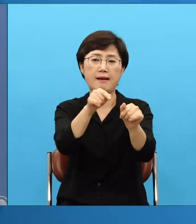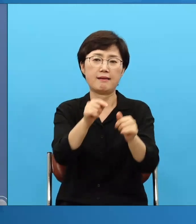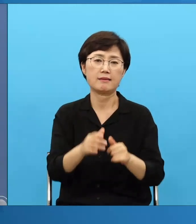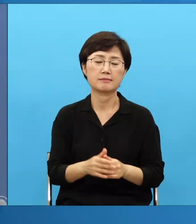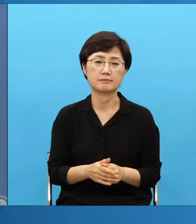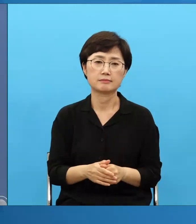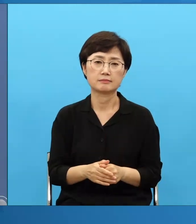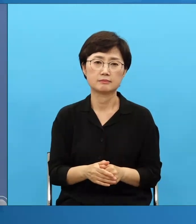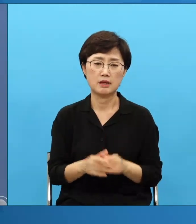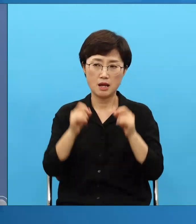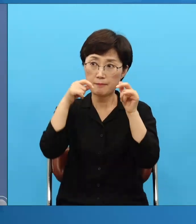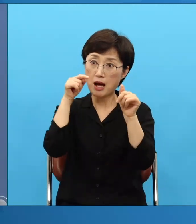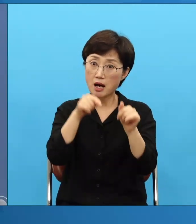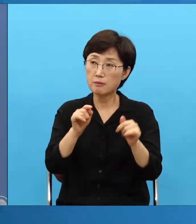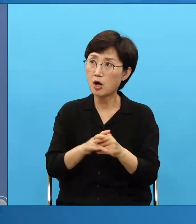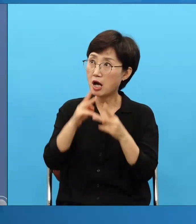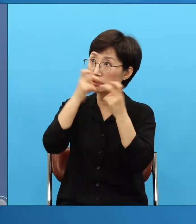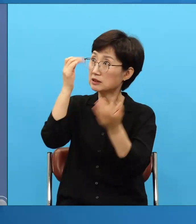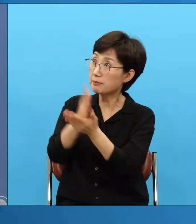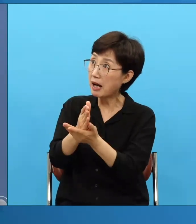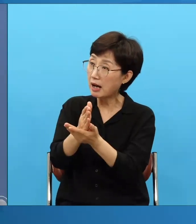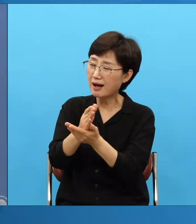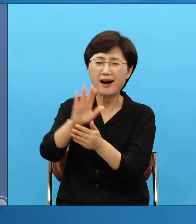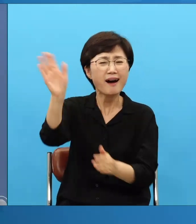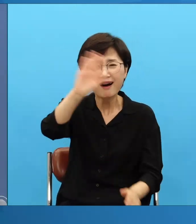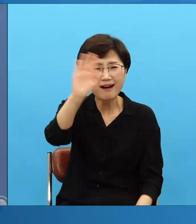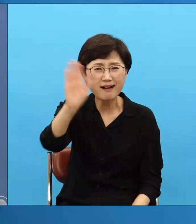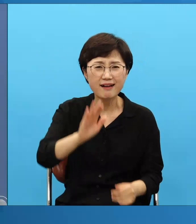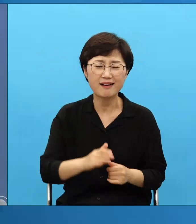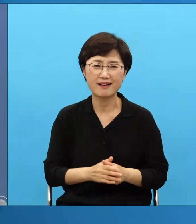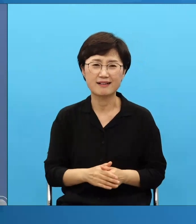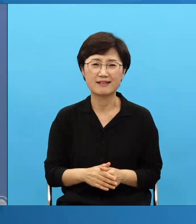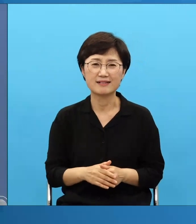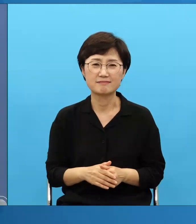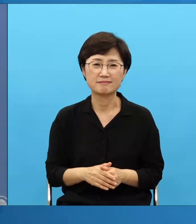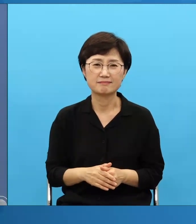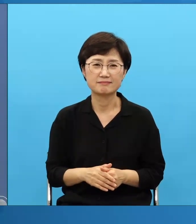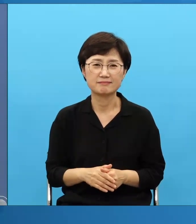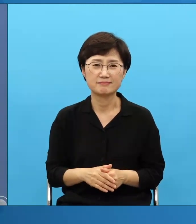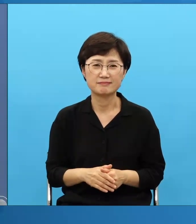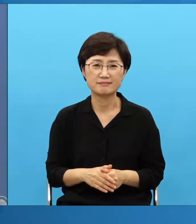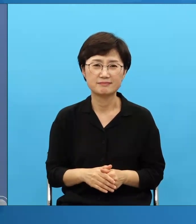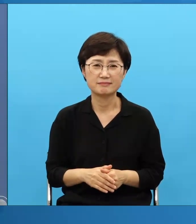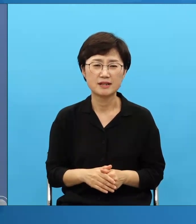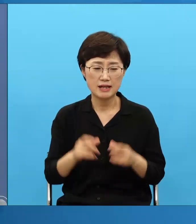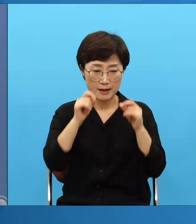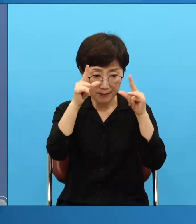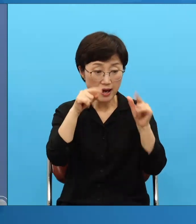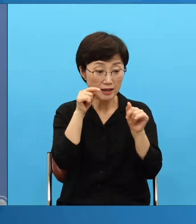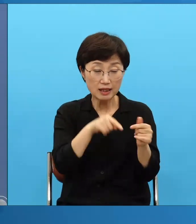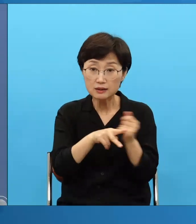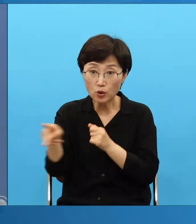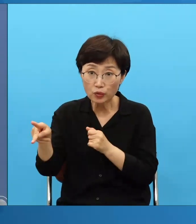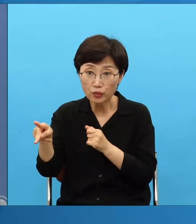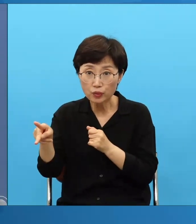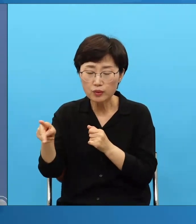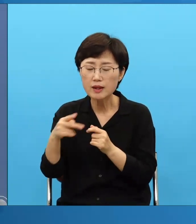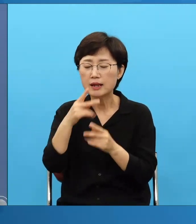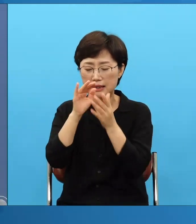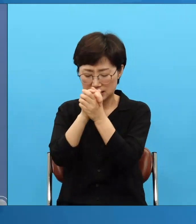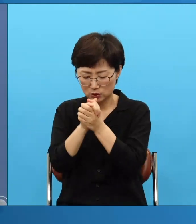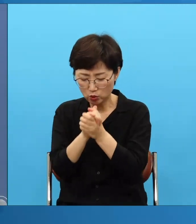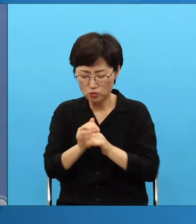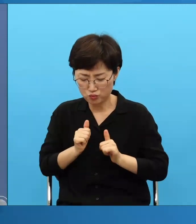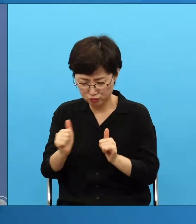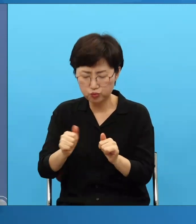awake. 그 말은 뭐 자지 마란 말인데 Now, on verse 13, does that mean not to sleep? 기도해라 그 말이에요. It 그렇죠? means to